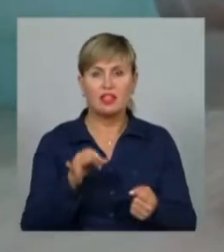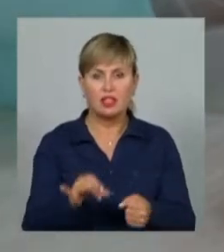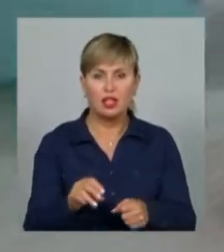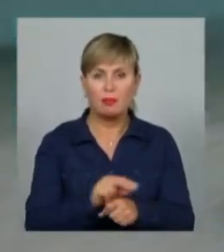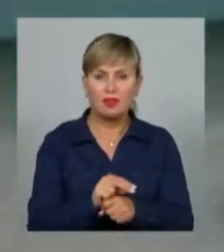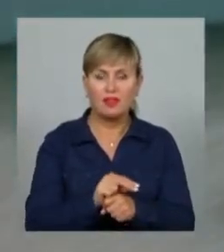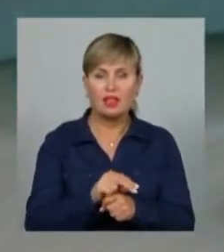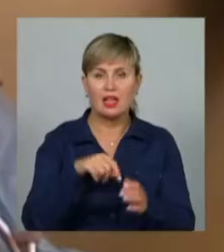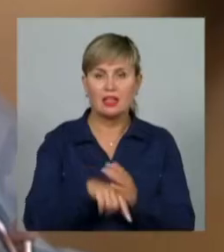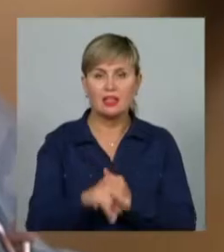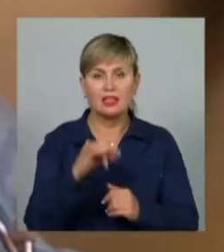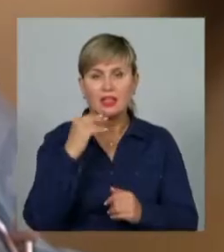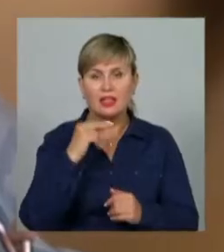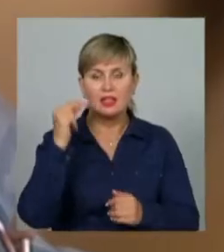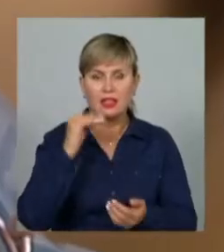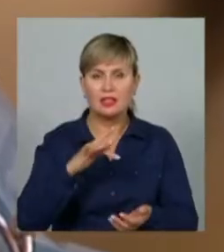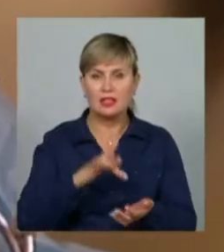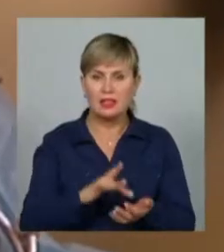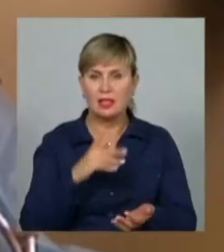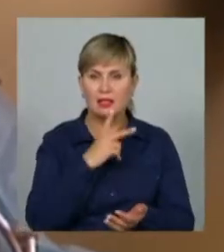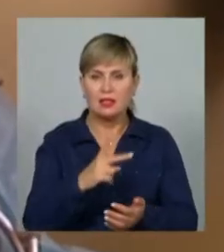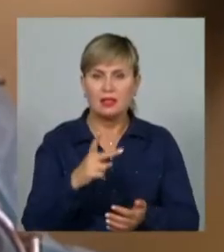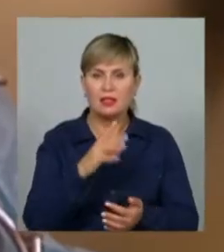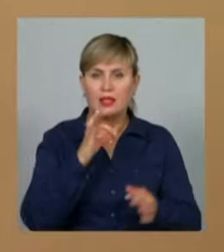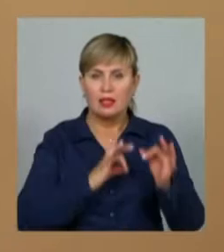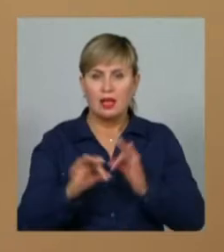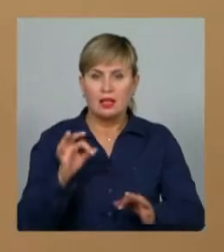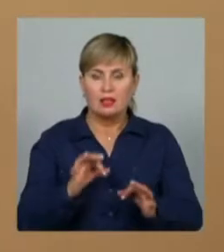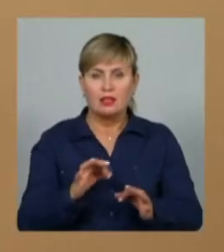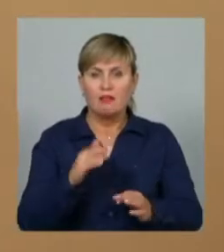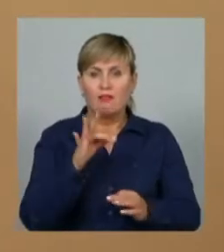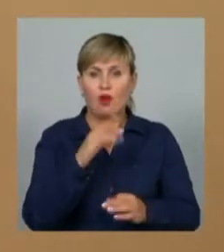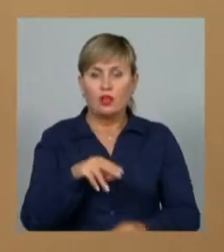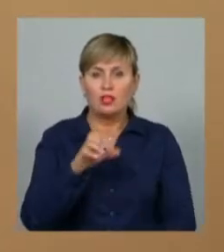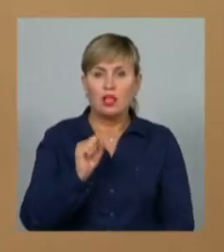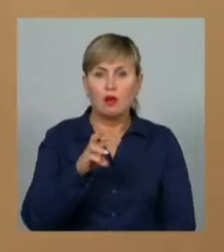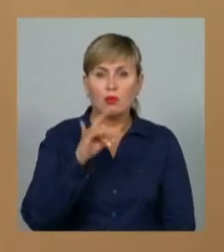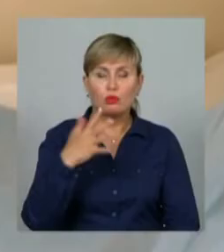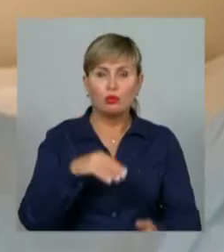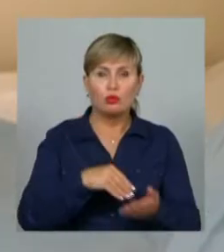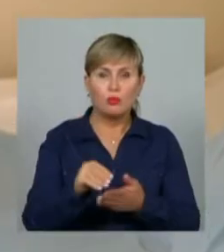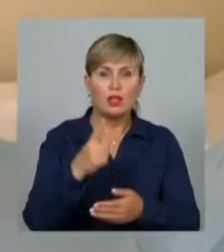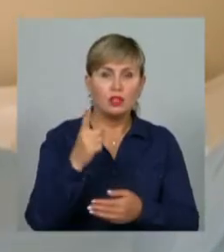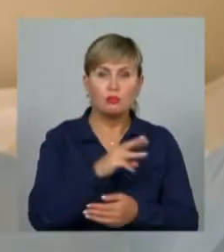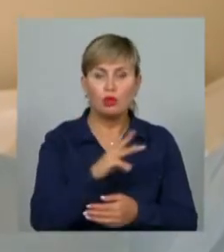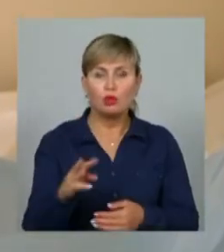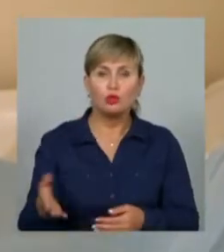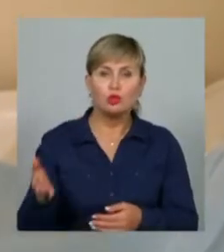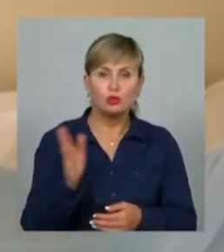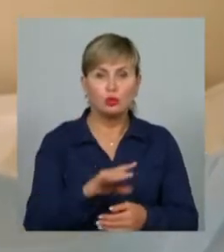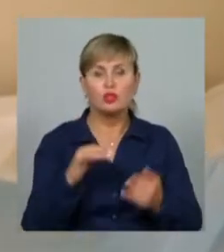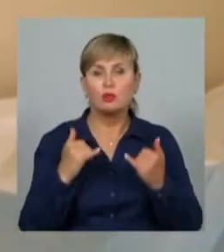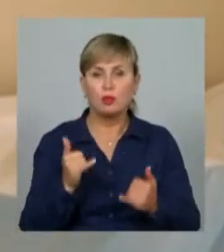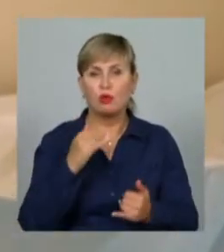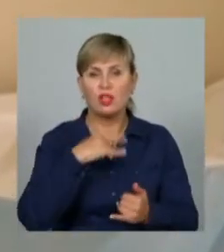профилактики Эмиратов и Китайским центром оценки лекарственных средств. Фонд Самрук Казына уже закупил 1 000 000 доз вакцины Хаятвакс. Теперь